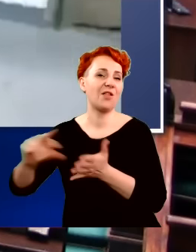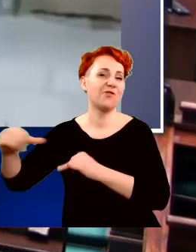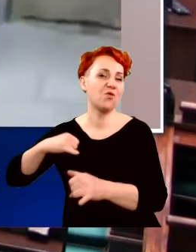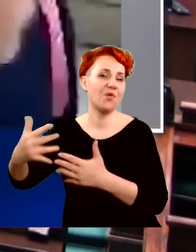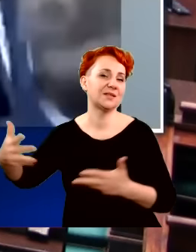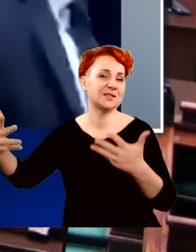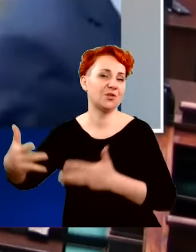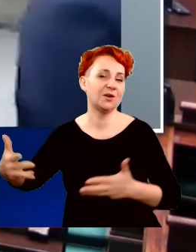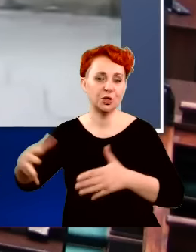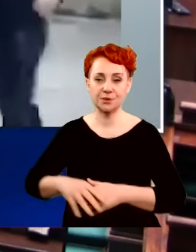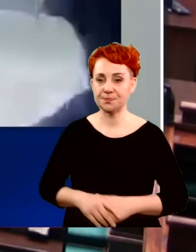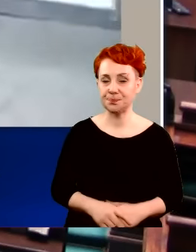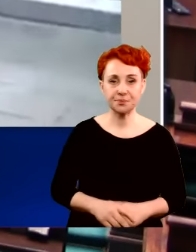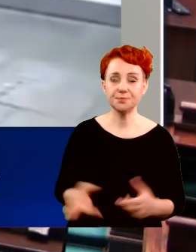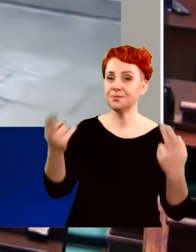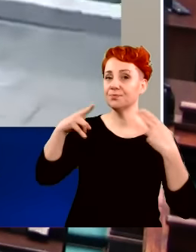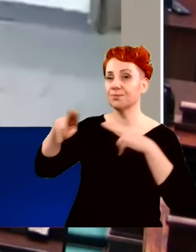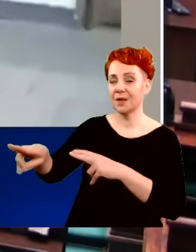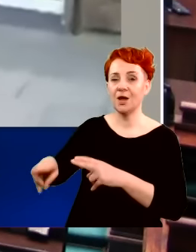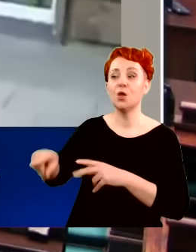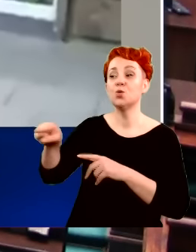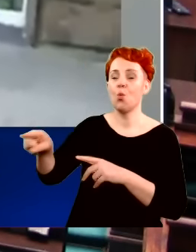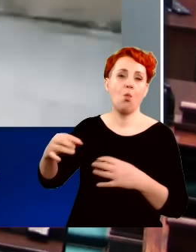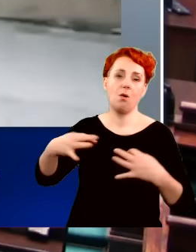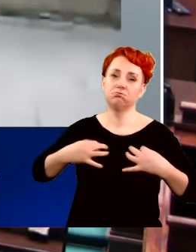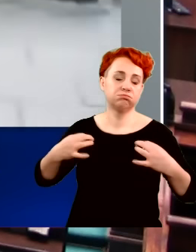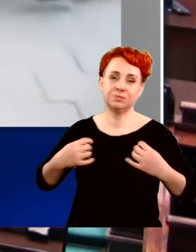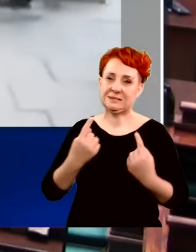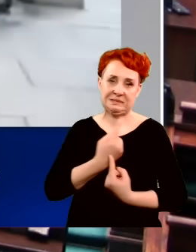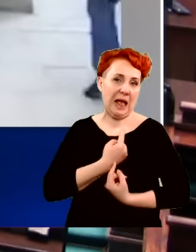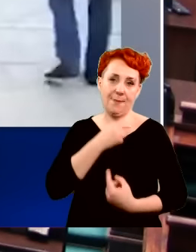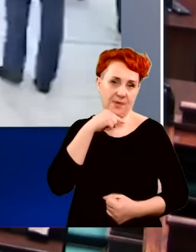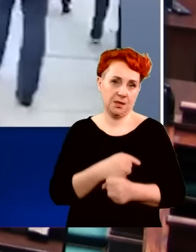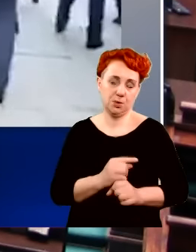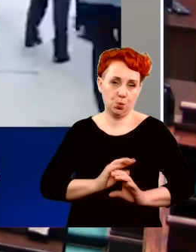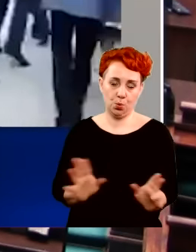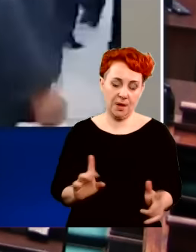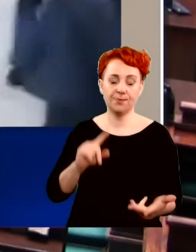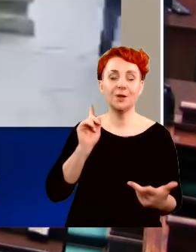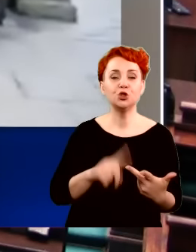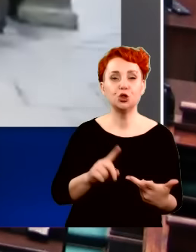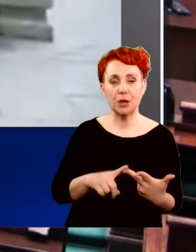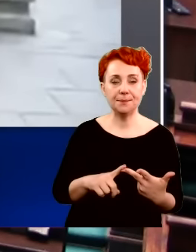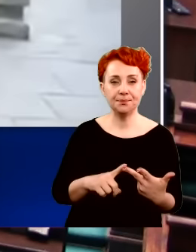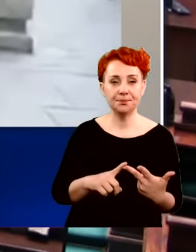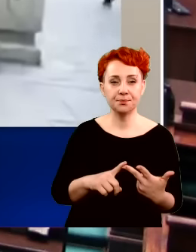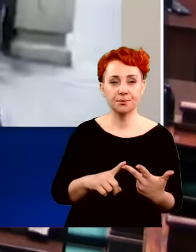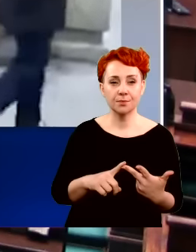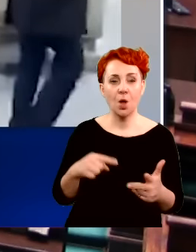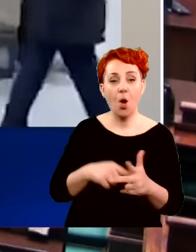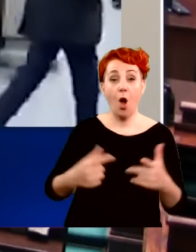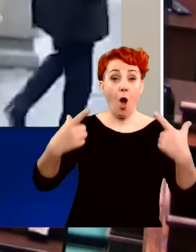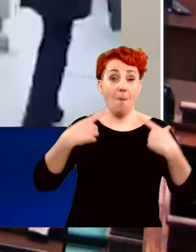WZ należność do justycji jest dobrowolna po trzecie po trzecie taki obywatel